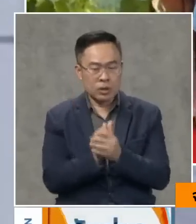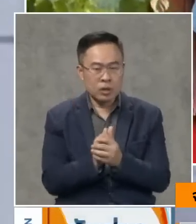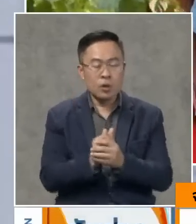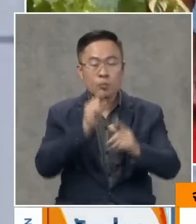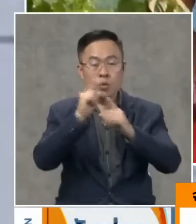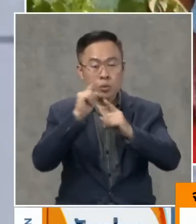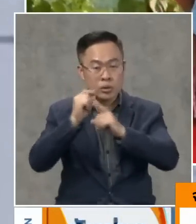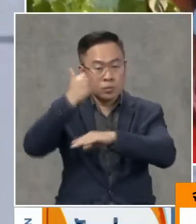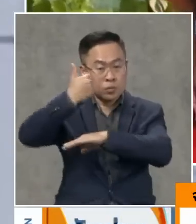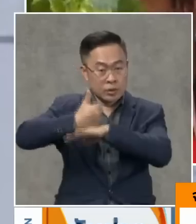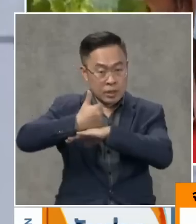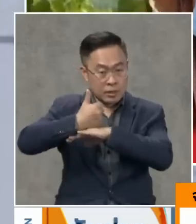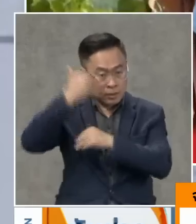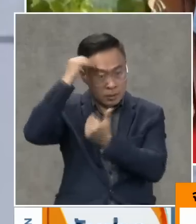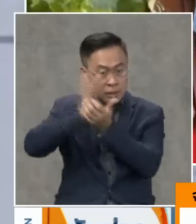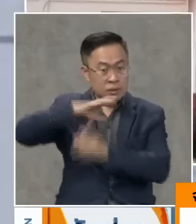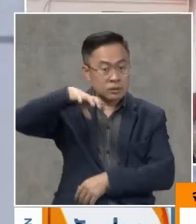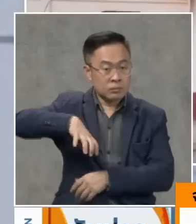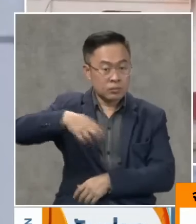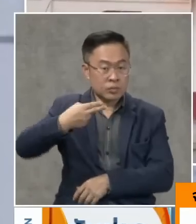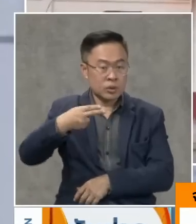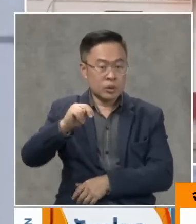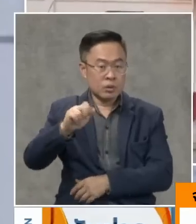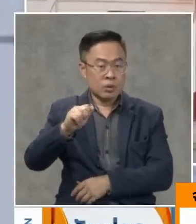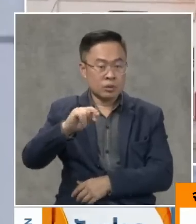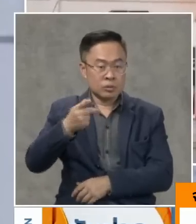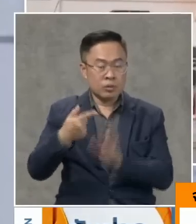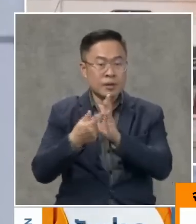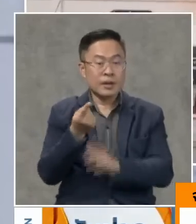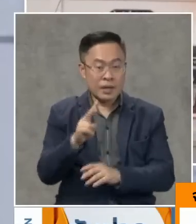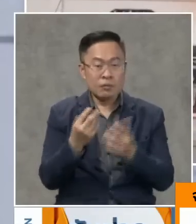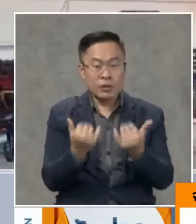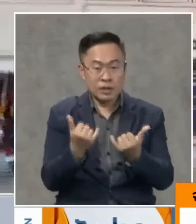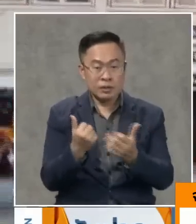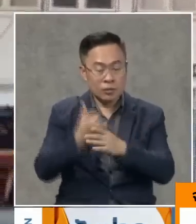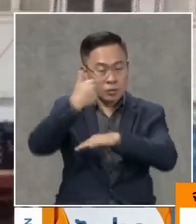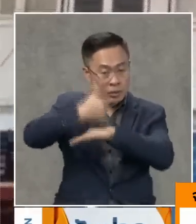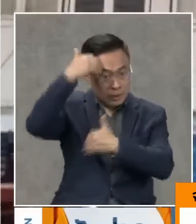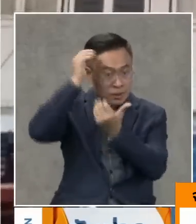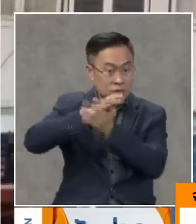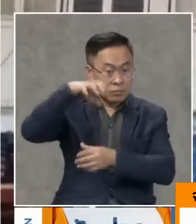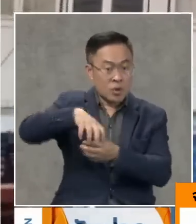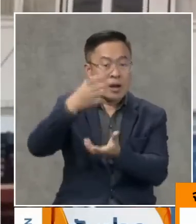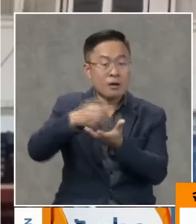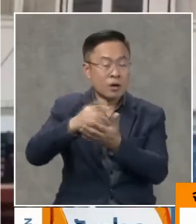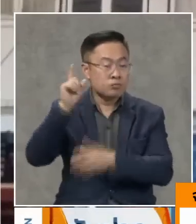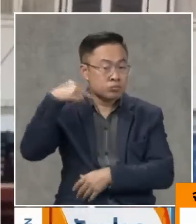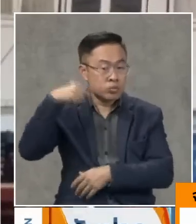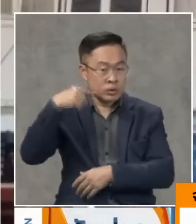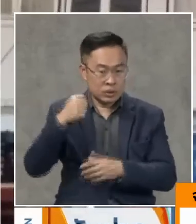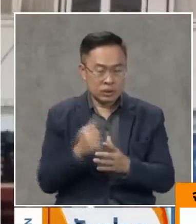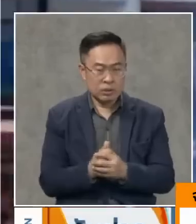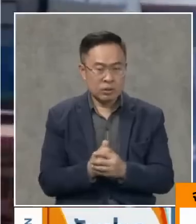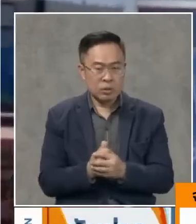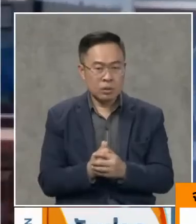ที่ผู้กำกับการสภ.หนองแคนะคะพันตำรวจเอกสถิตสังประภัยล่าสุดออกมาเปิดเผยแบบนี้ค่ะว่าหญิงสาวรายนี้ไม่ได้เข้าไปแ